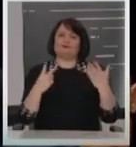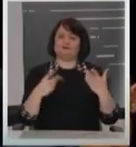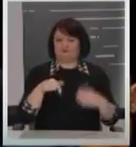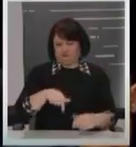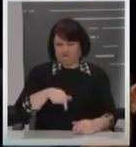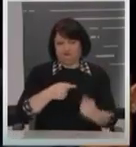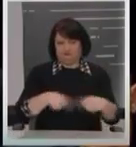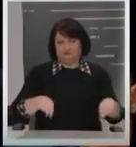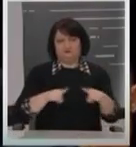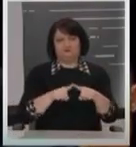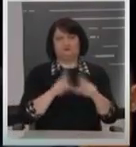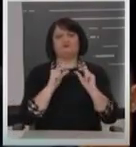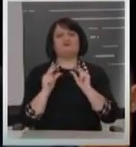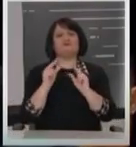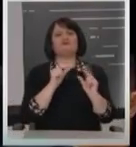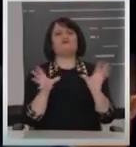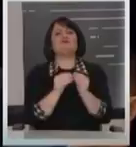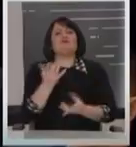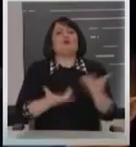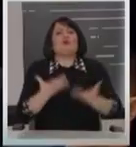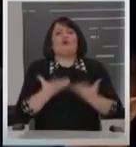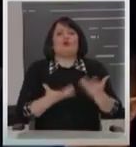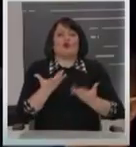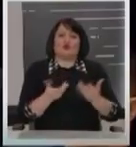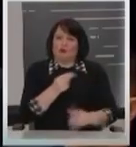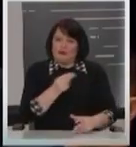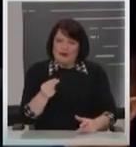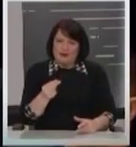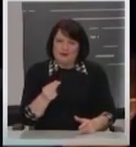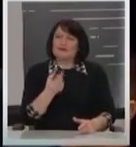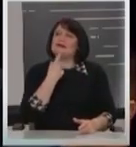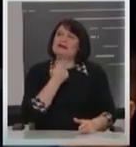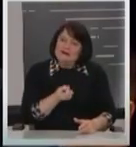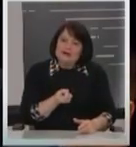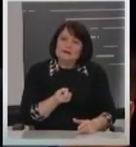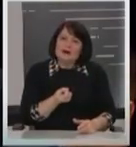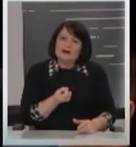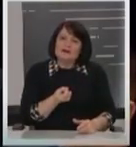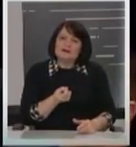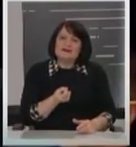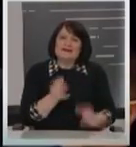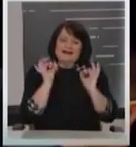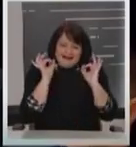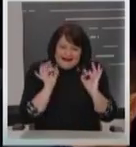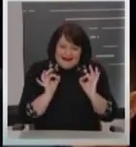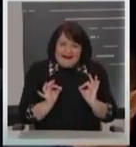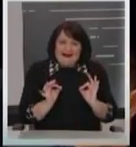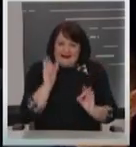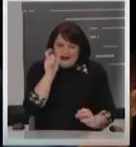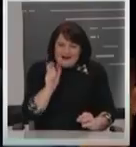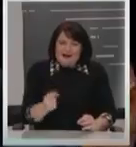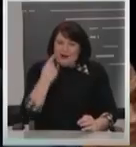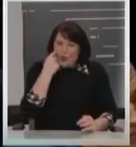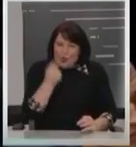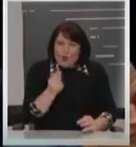εδώ την αίθουσα μιλούσαμε για τον προϋπολογισμό και είχα πει αυτολεξία από τα πρακτικά της Βουλής είναι